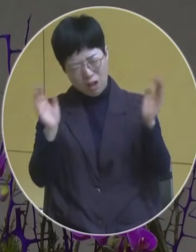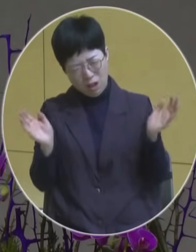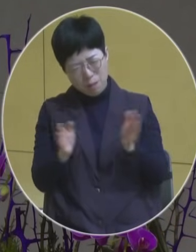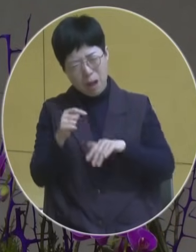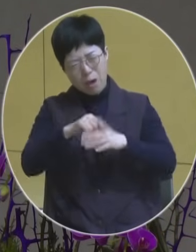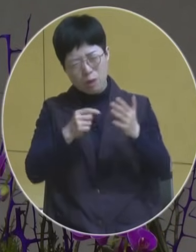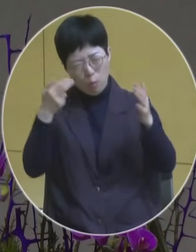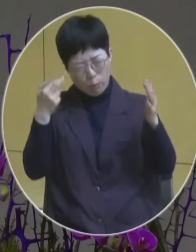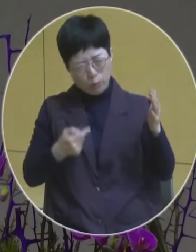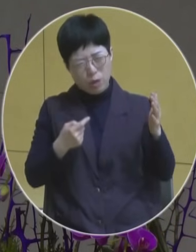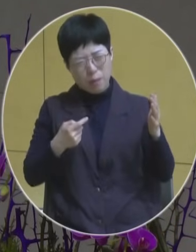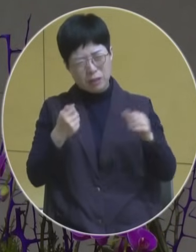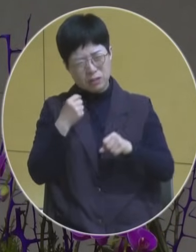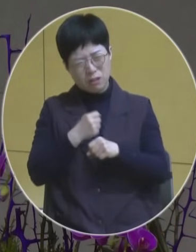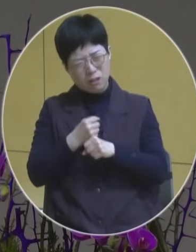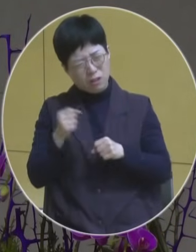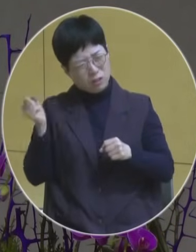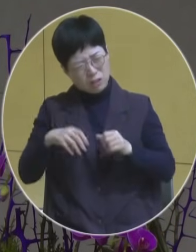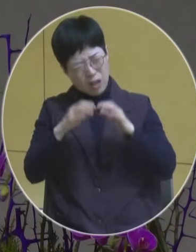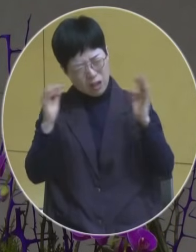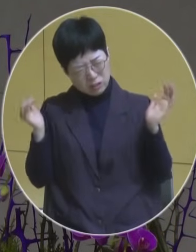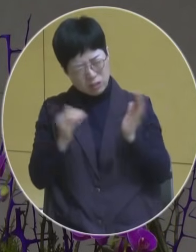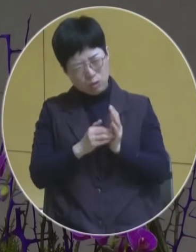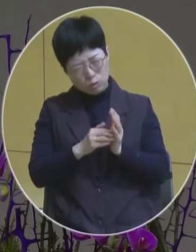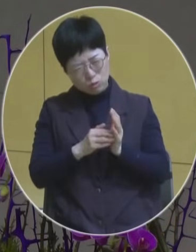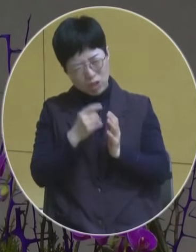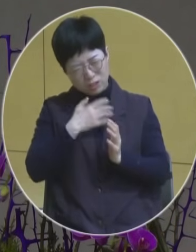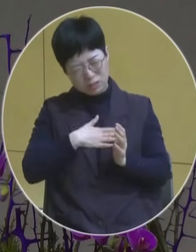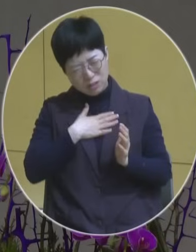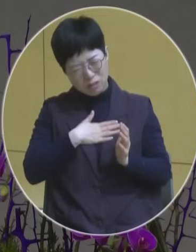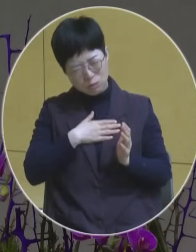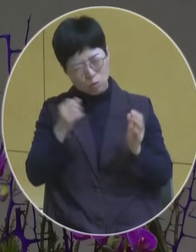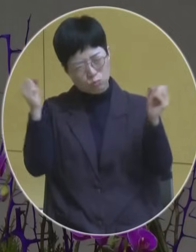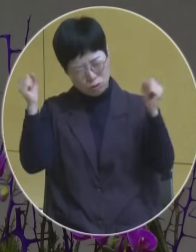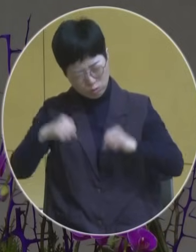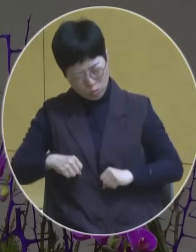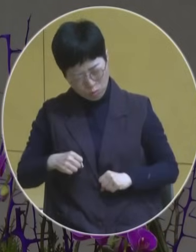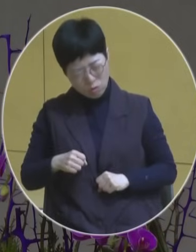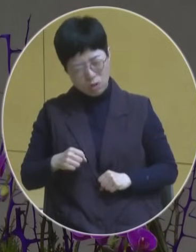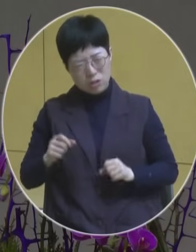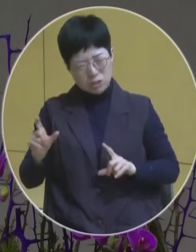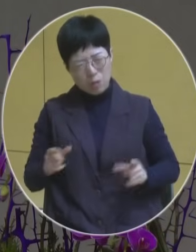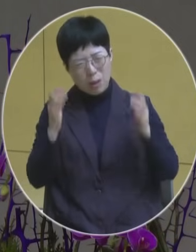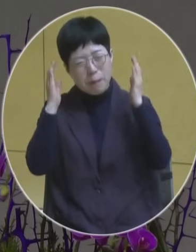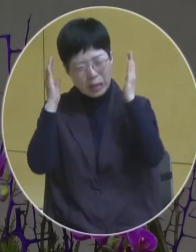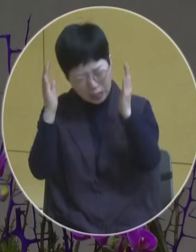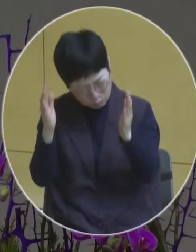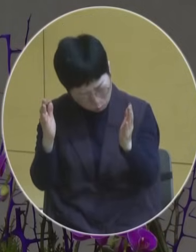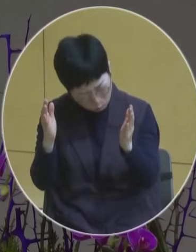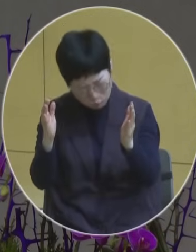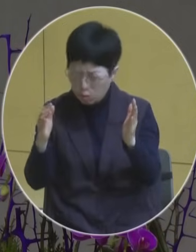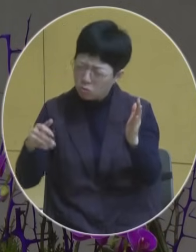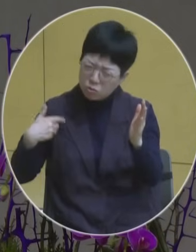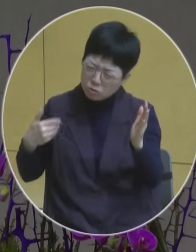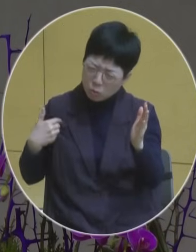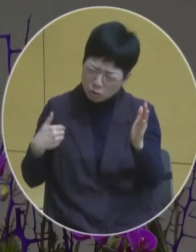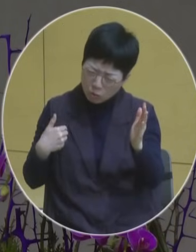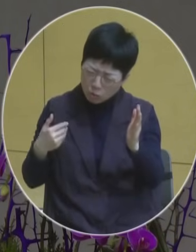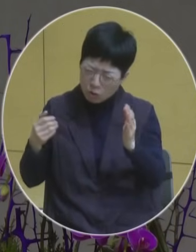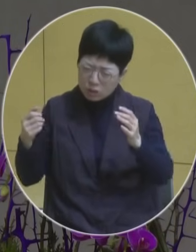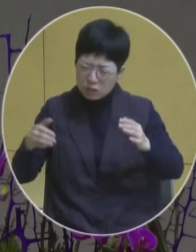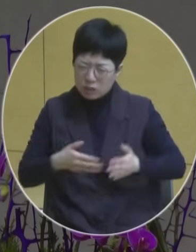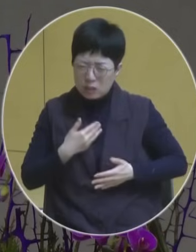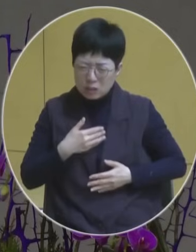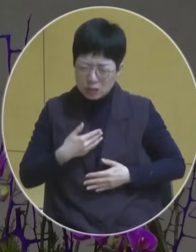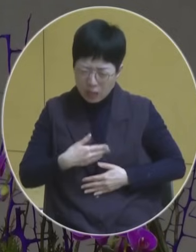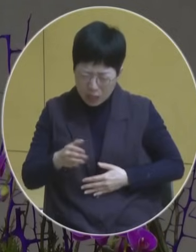생각했는데 하루아침에 무너지는 경험도 많이 했습니다. 삶의 방향도 잃어버리고 살아갈 힘도